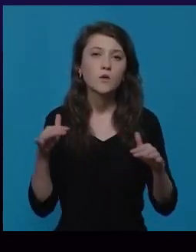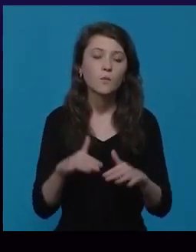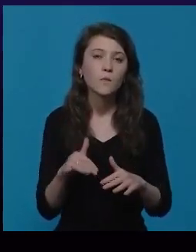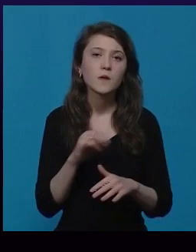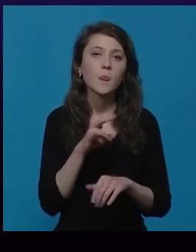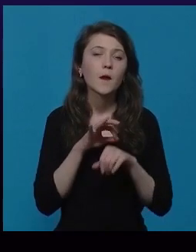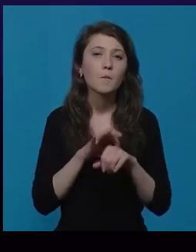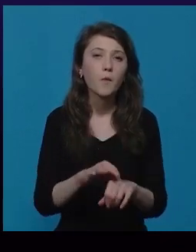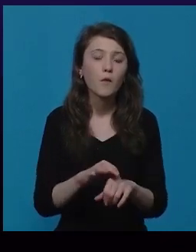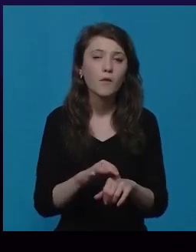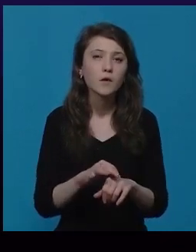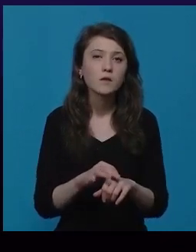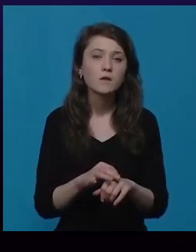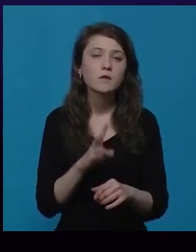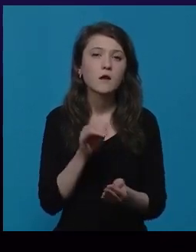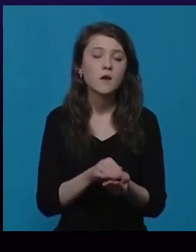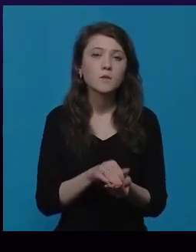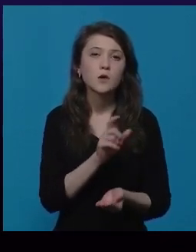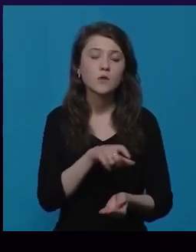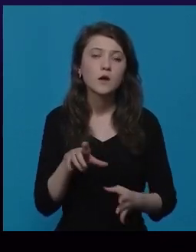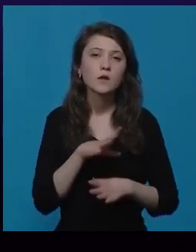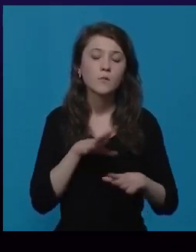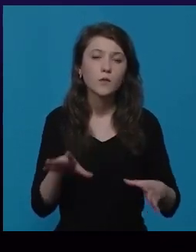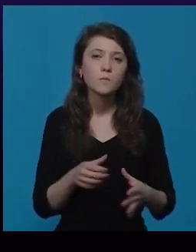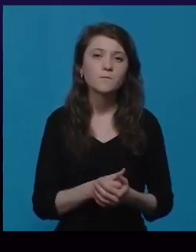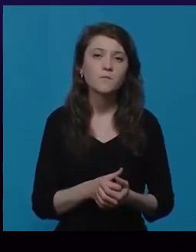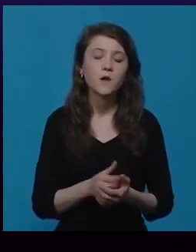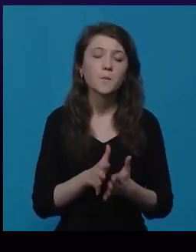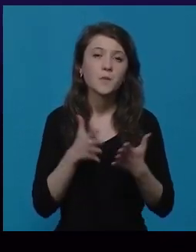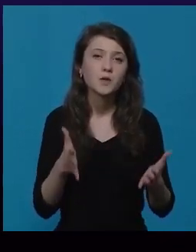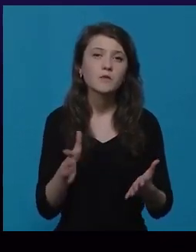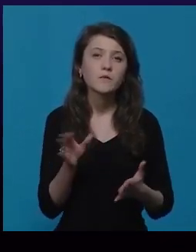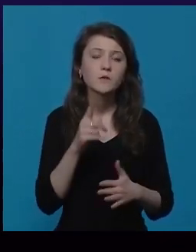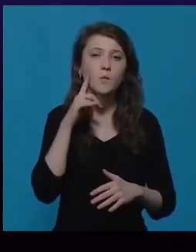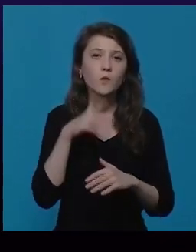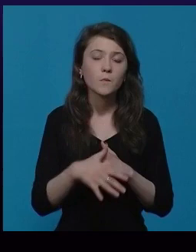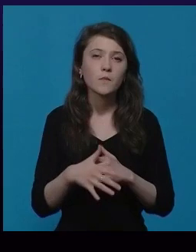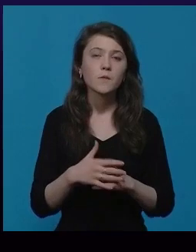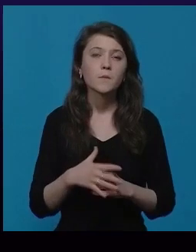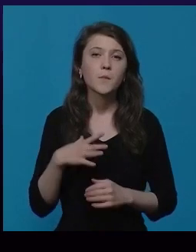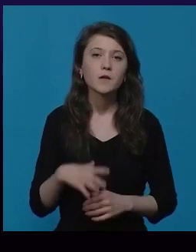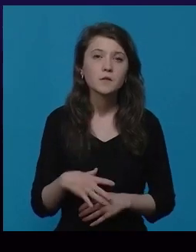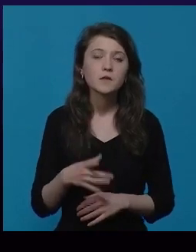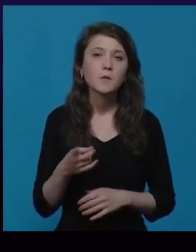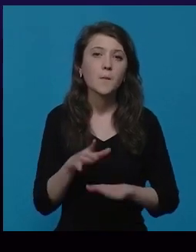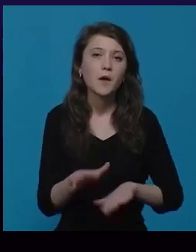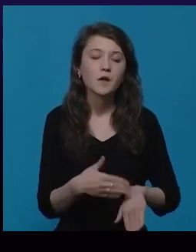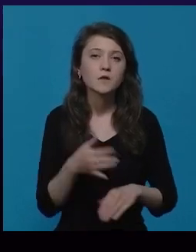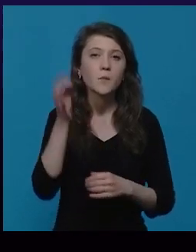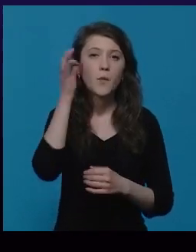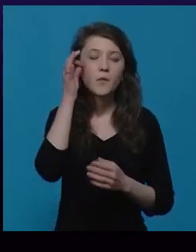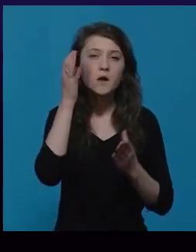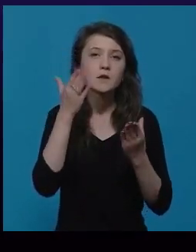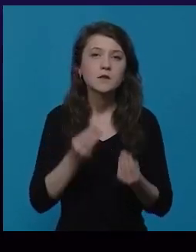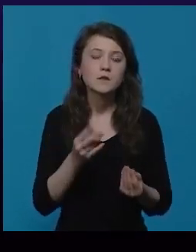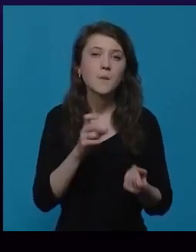кладбищах практично людей не було, і все. Більшість всі з розумінням перенести навіть там поминальні дні на туди